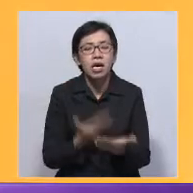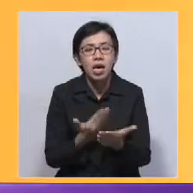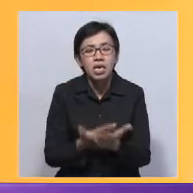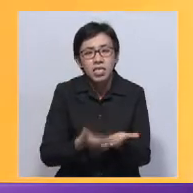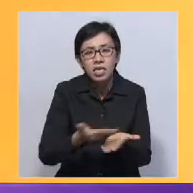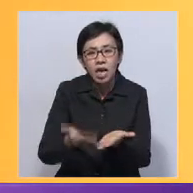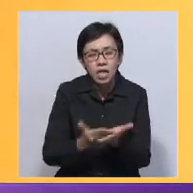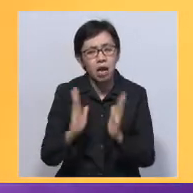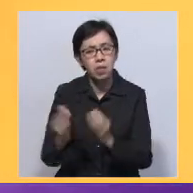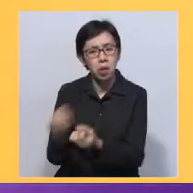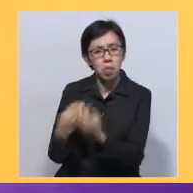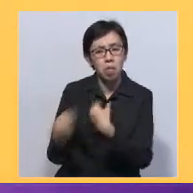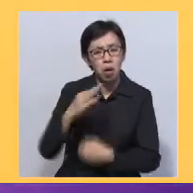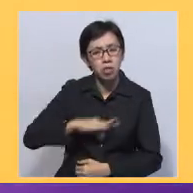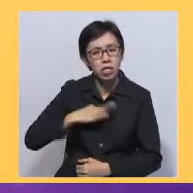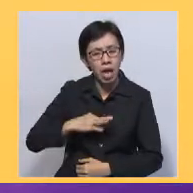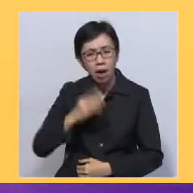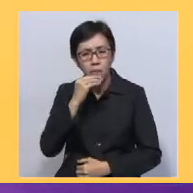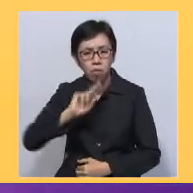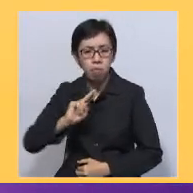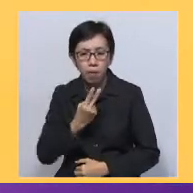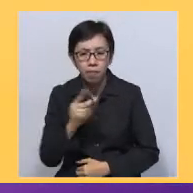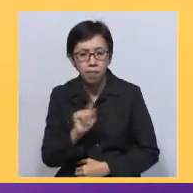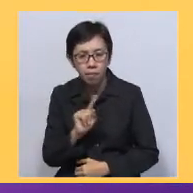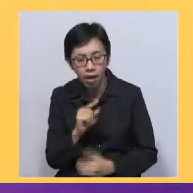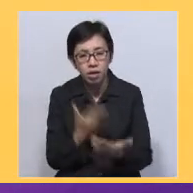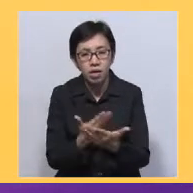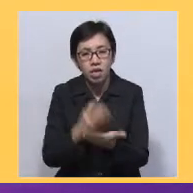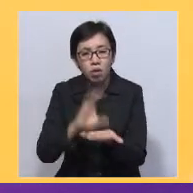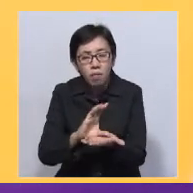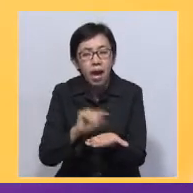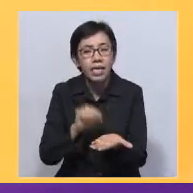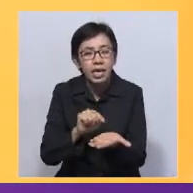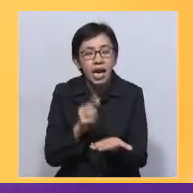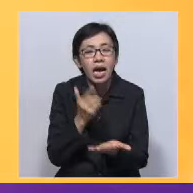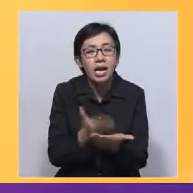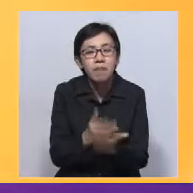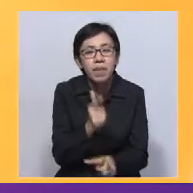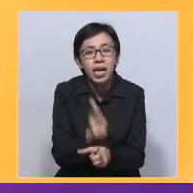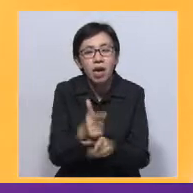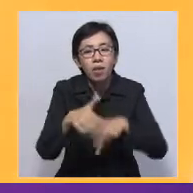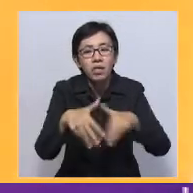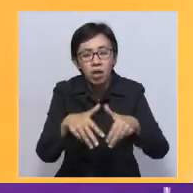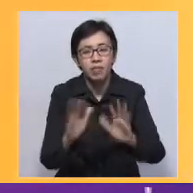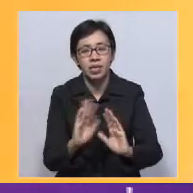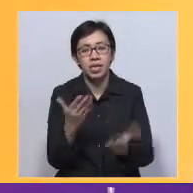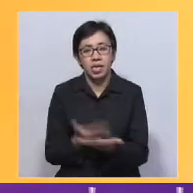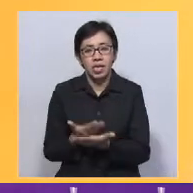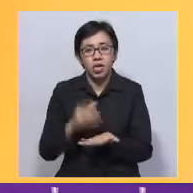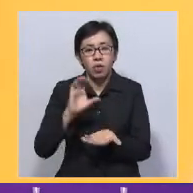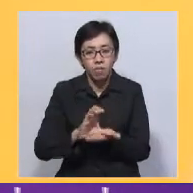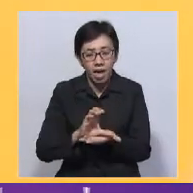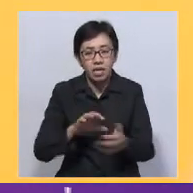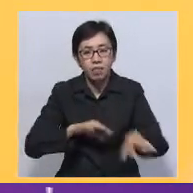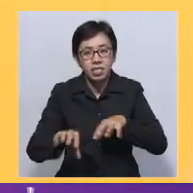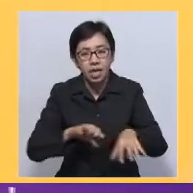พากษ์วิจารณ์และบางส่วนนำไปบิดเบือนย้ำว่างบประมาณที่นำมาจัดไปเลี้ยงประชาชนขออภัยค่ะงบประมาณที่น